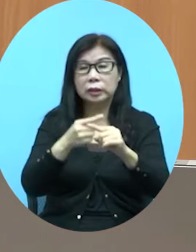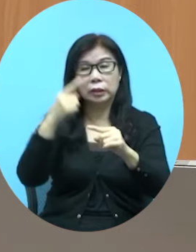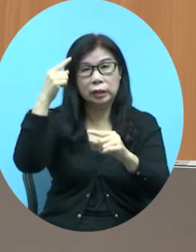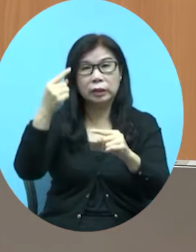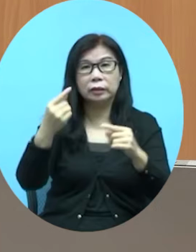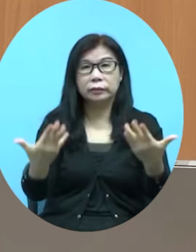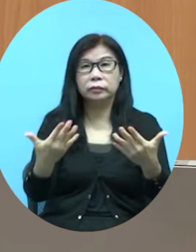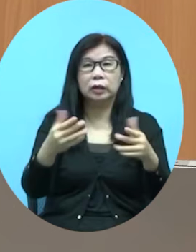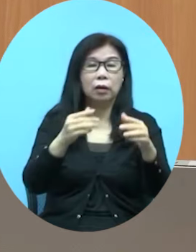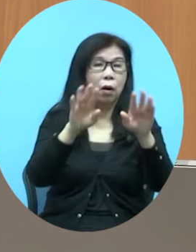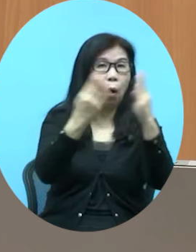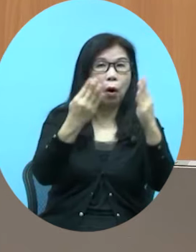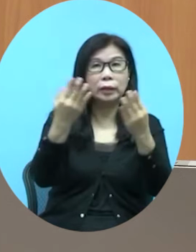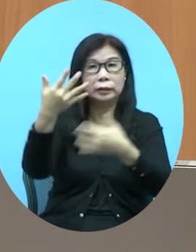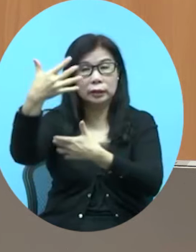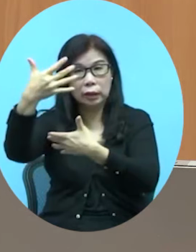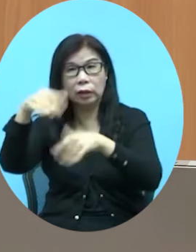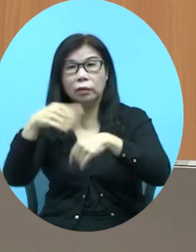生到几号呢麻烦